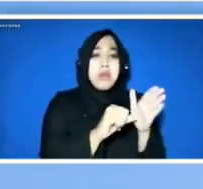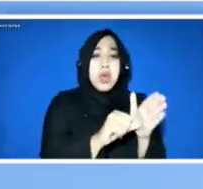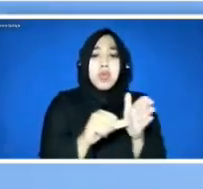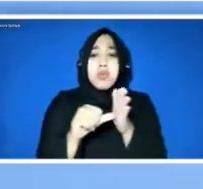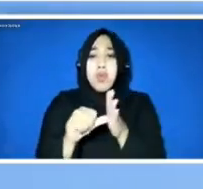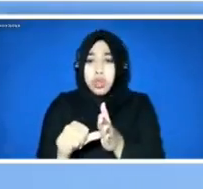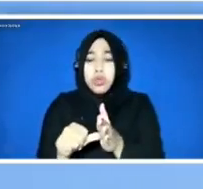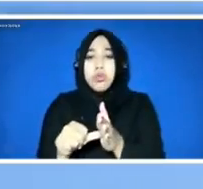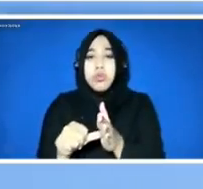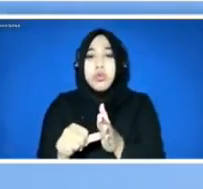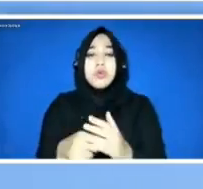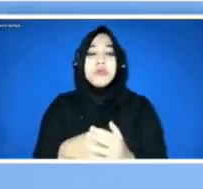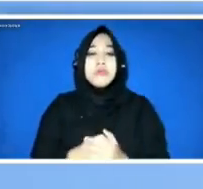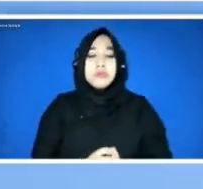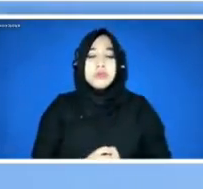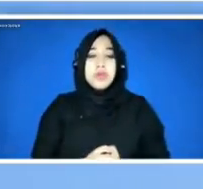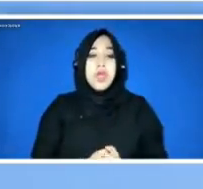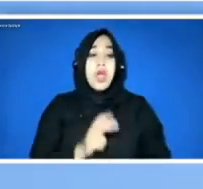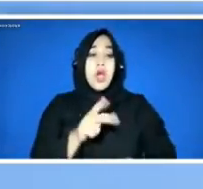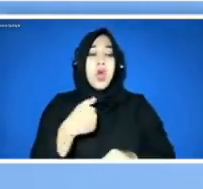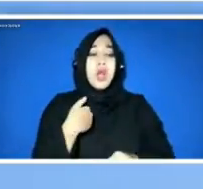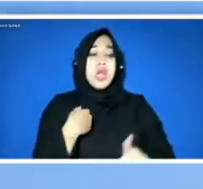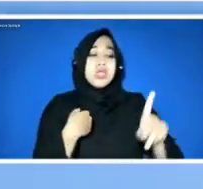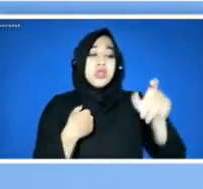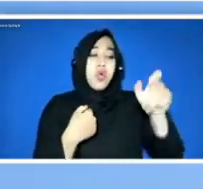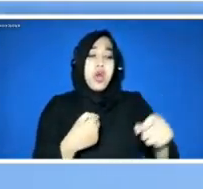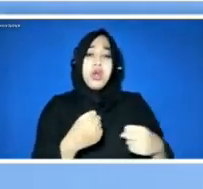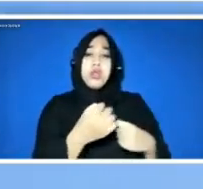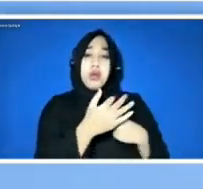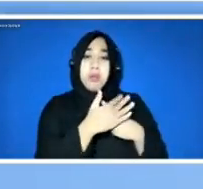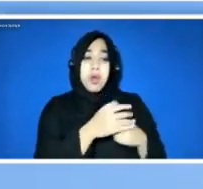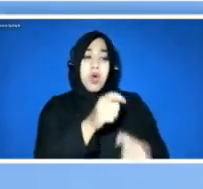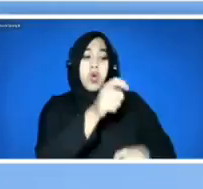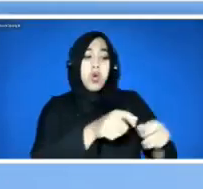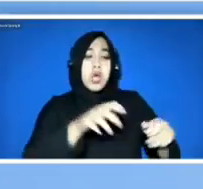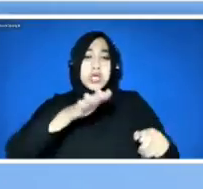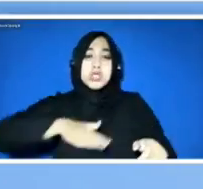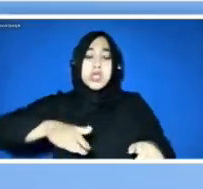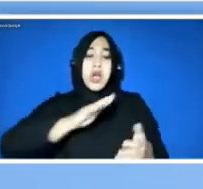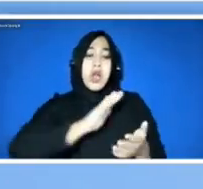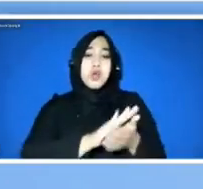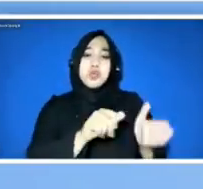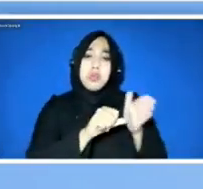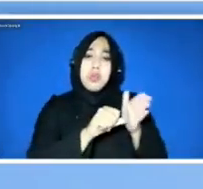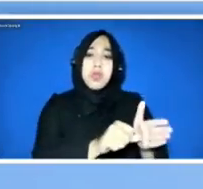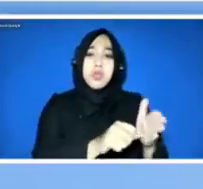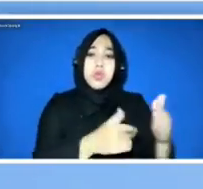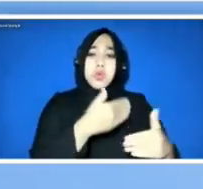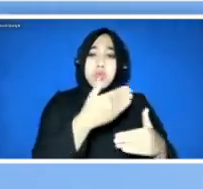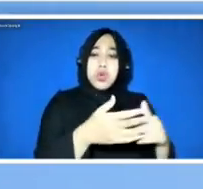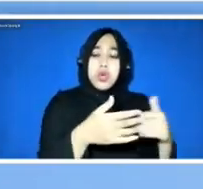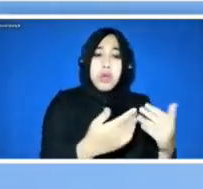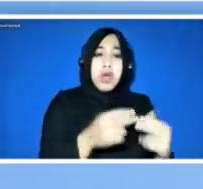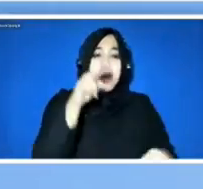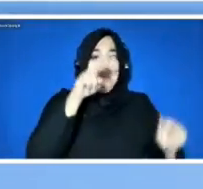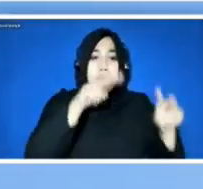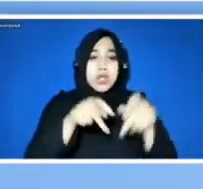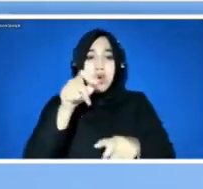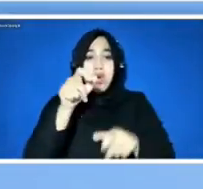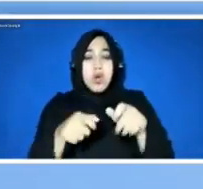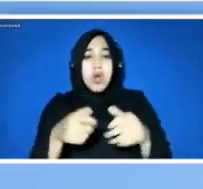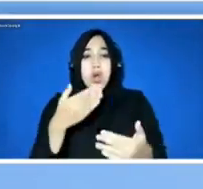sama lain, sehingga ketika ada seseorang terpapar, orang-orang di sekitarnya langsung membantu dan kemudian melacak orang-orang yang